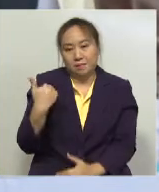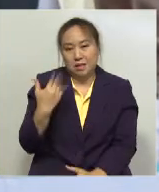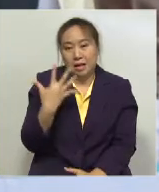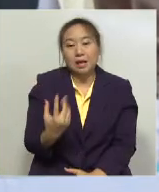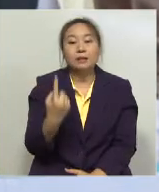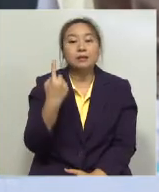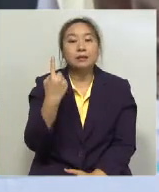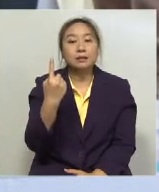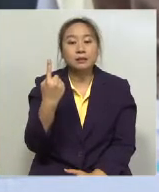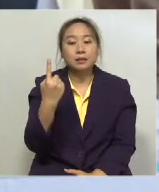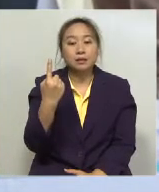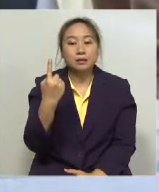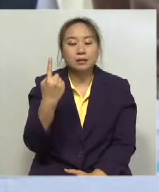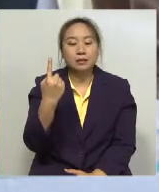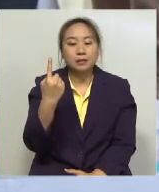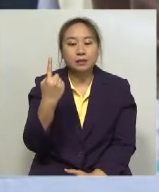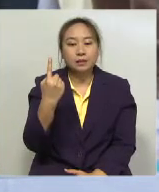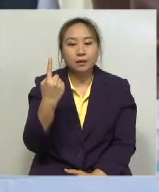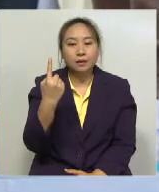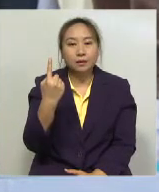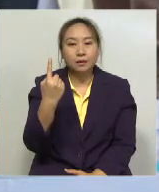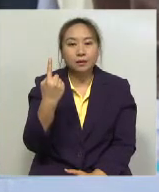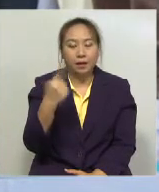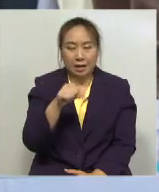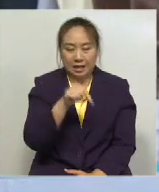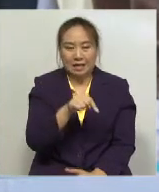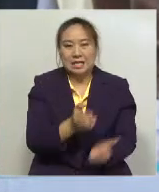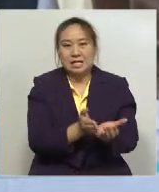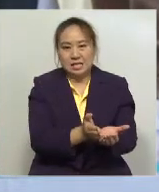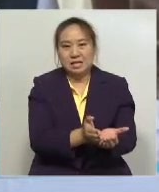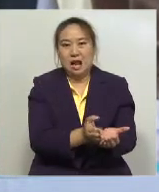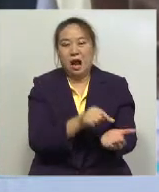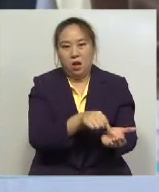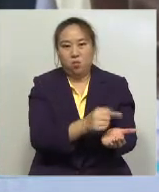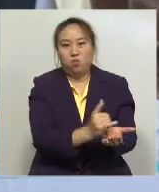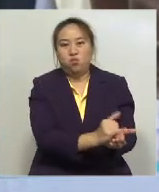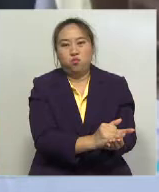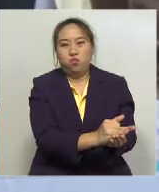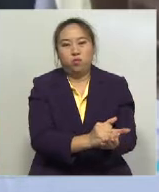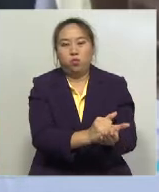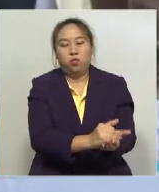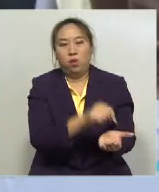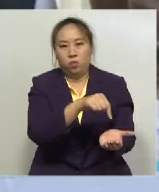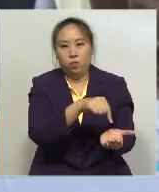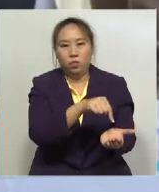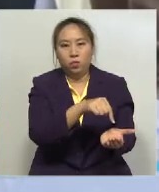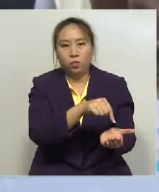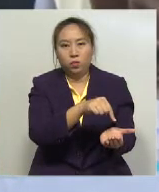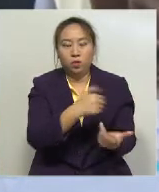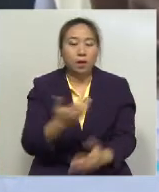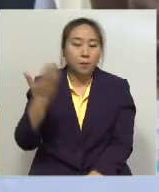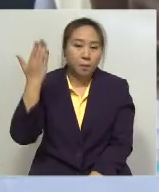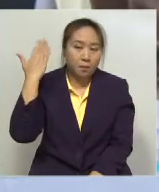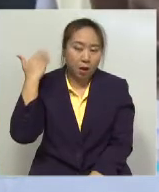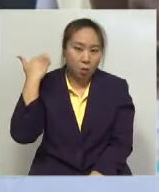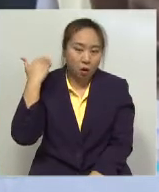นั้นที่อยู่ทางท้องเรือนะครับที่จมอยู่ใต้เรือนั้นเมื่อวาน